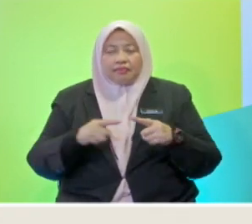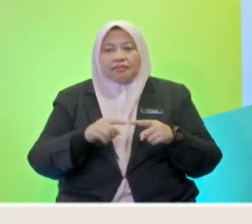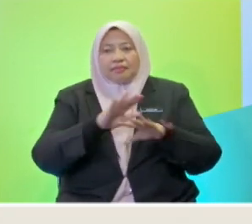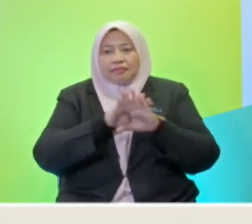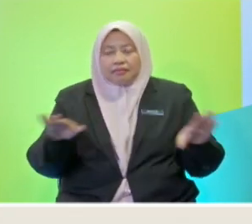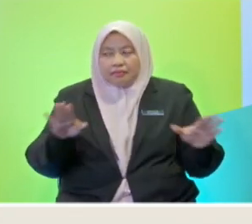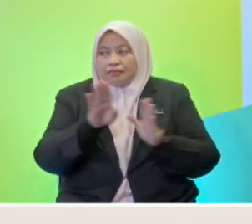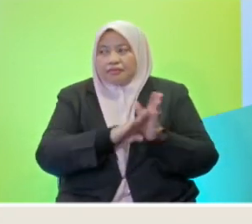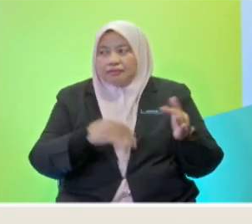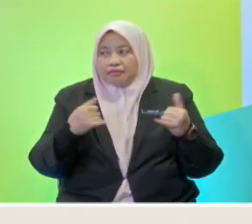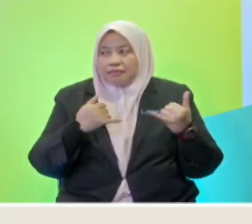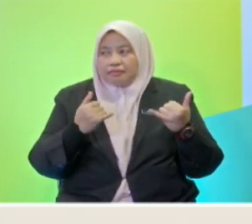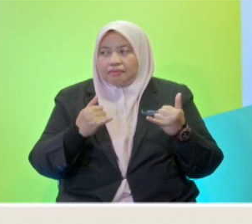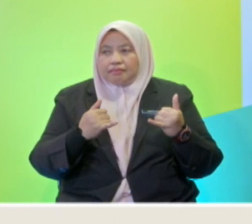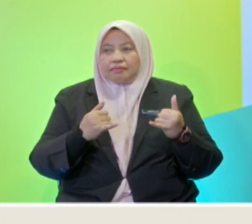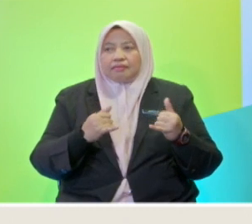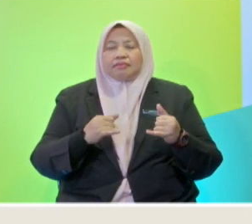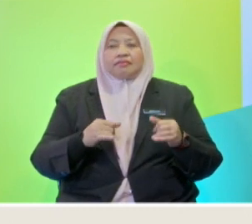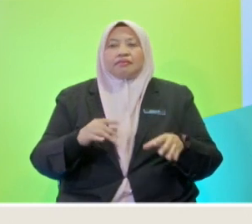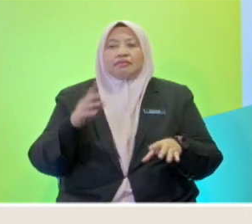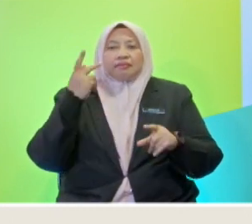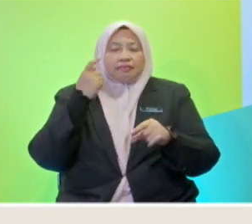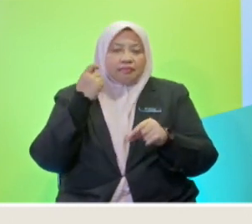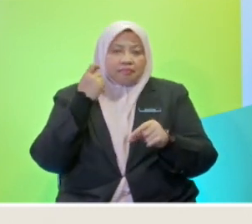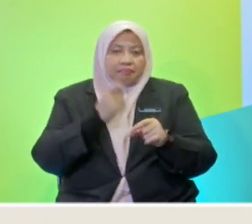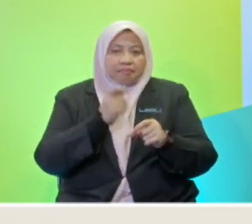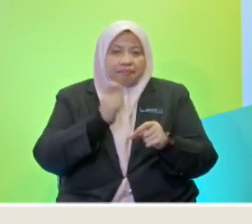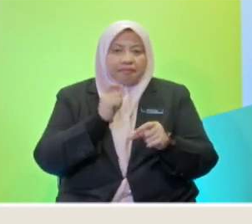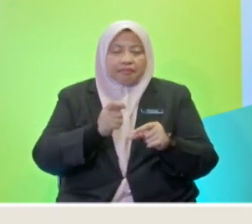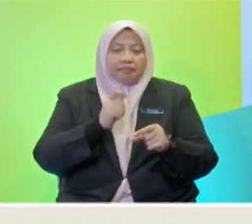bermain dengan paku besi